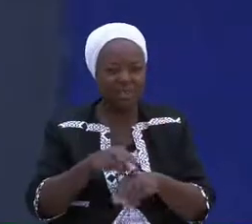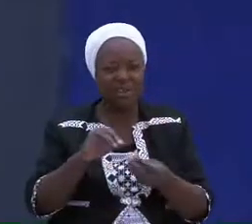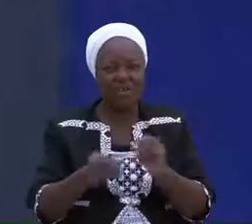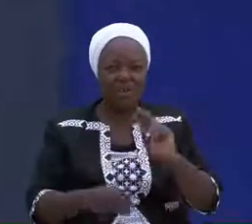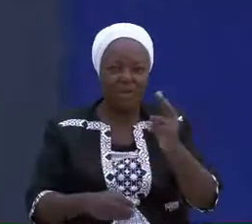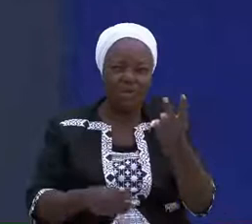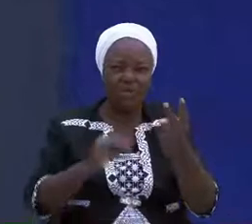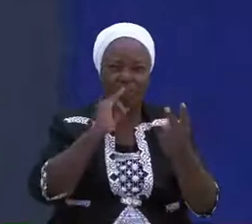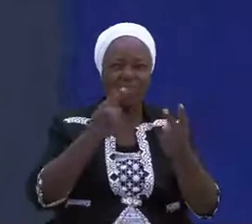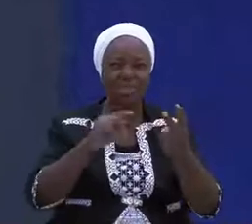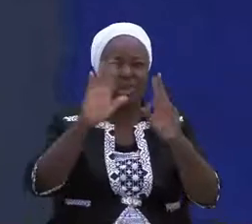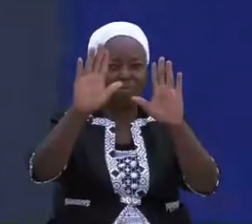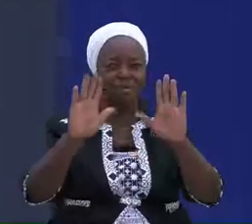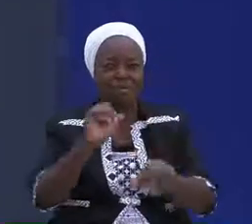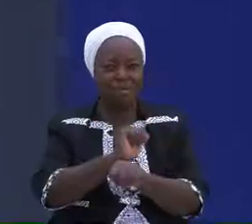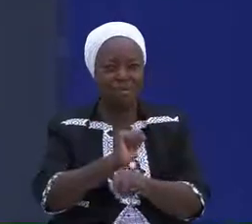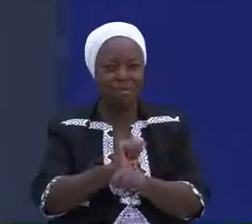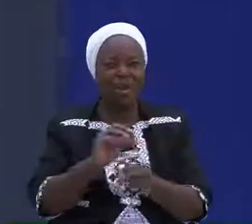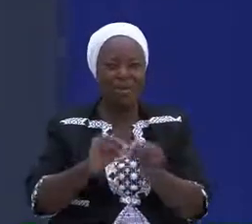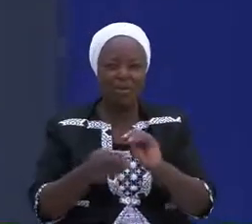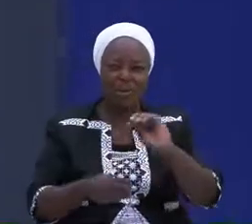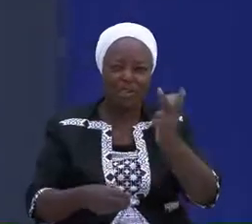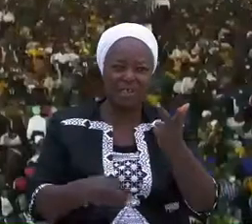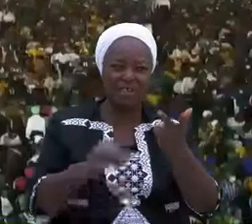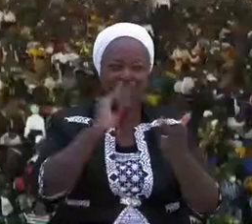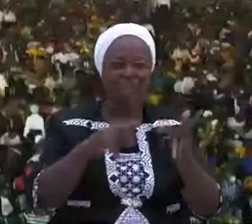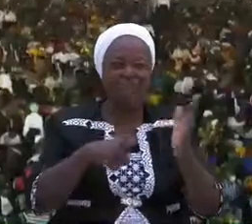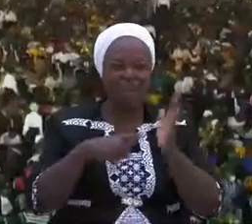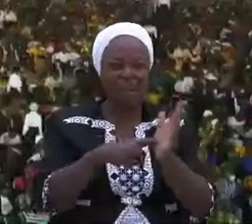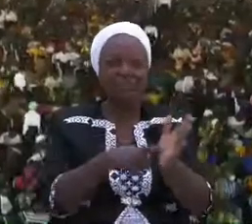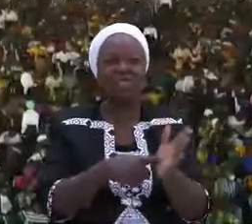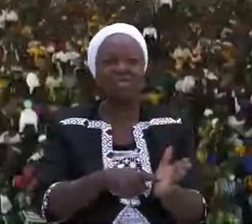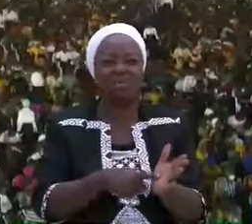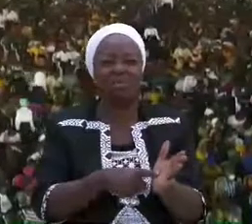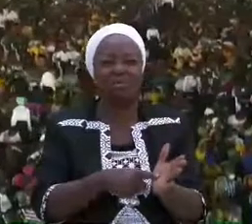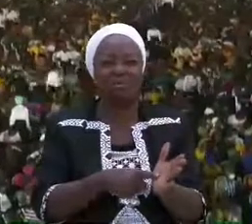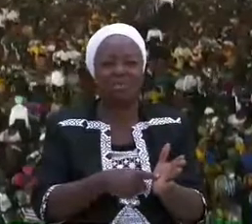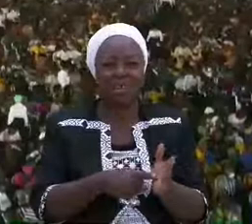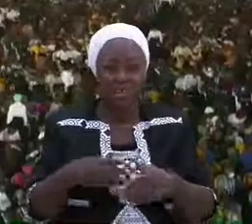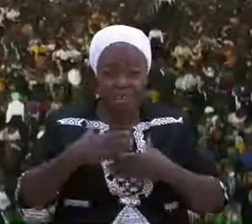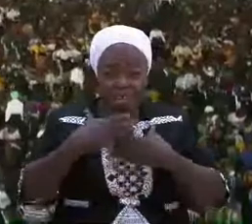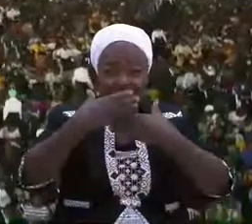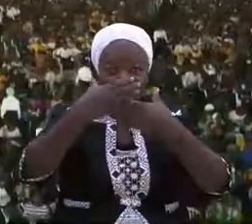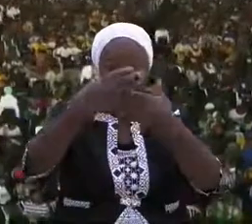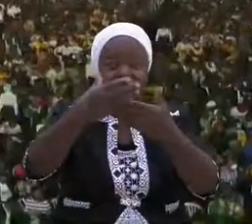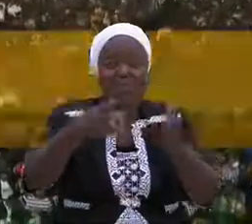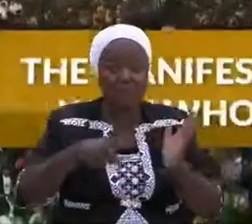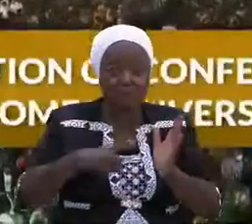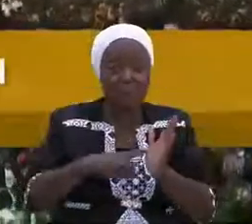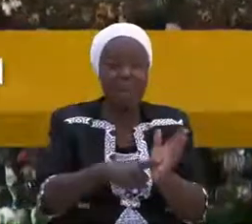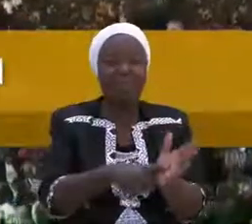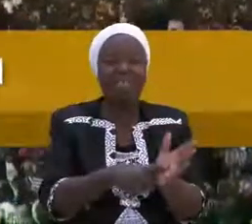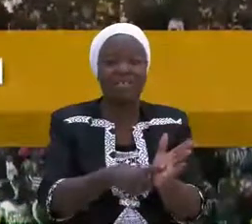Deuxièmement, le miracle. Troisièmement, la manifestation. Quelqu'un crie manifestation.